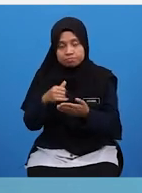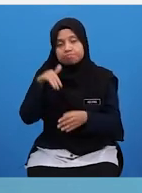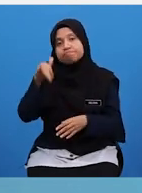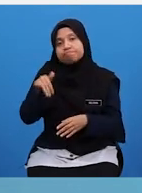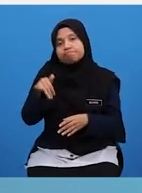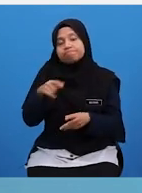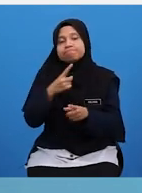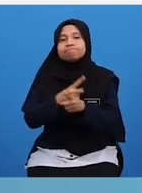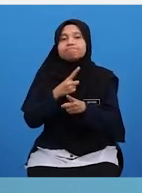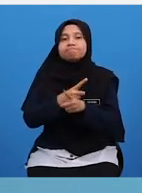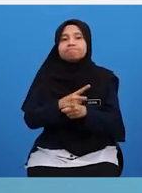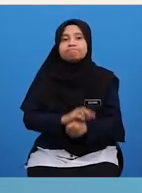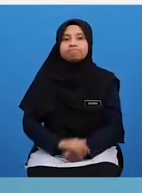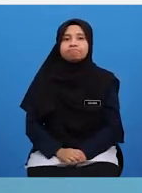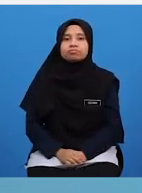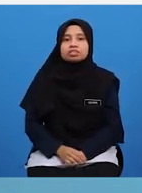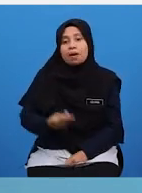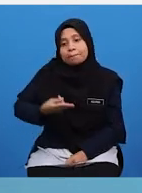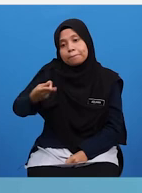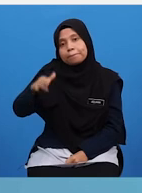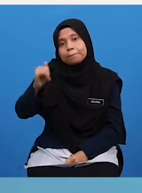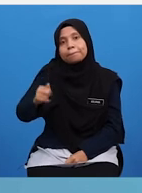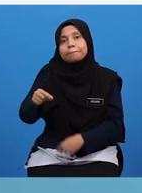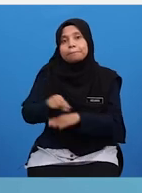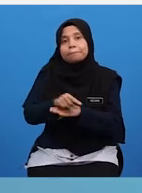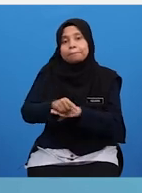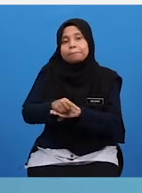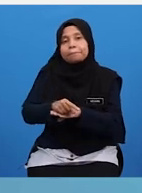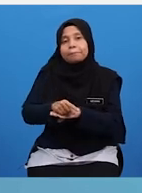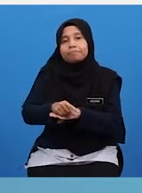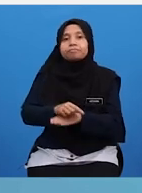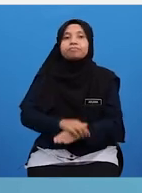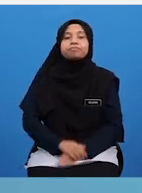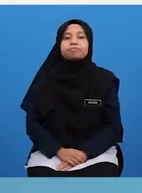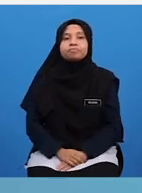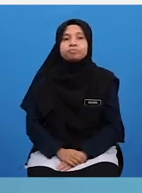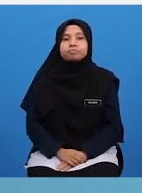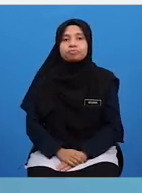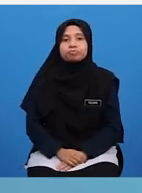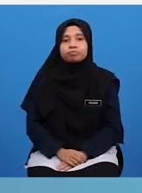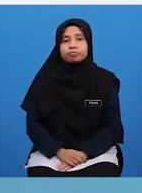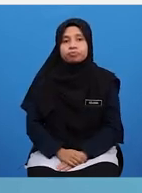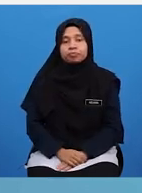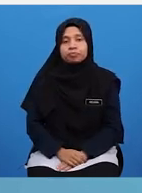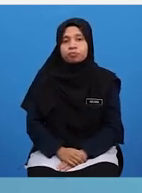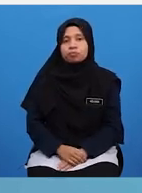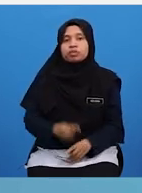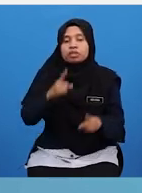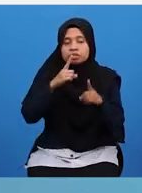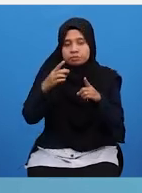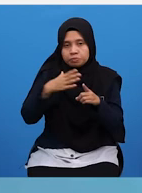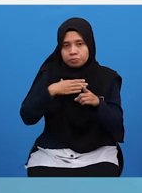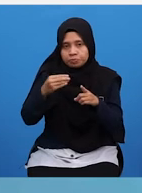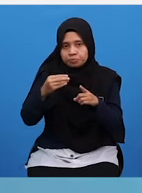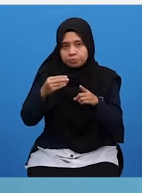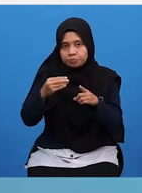Ya, tepat sekali. Bahan yang digunakan dalam penghasilan lilin batik lukis adalah lilin